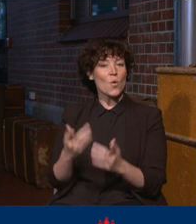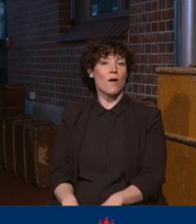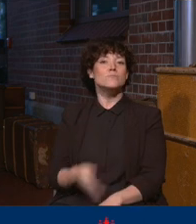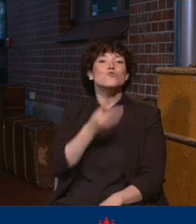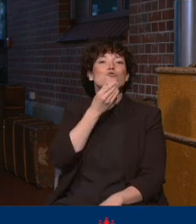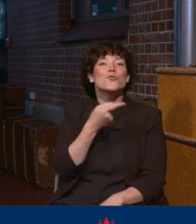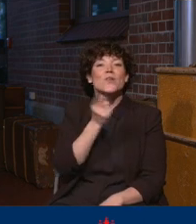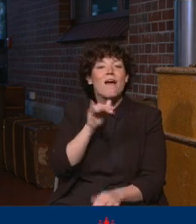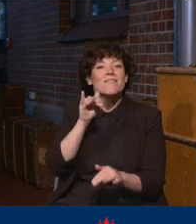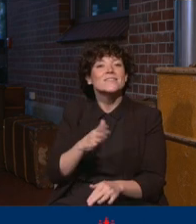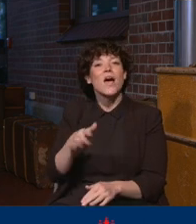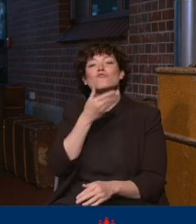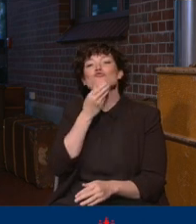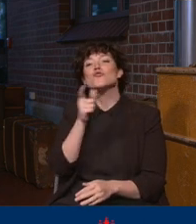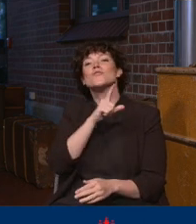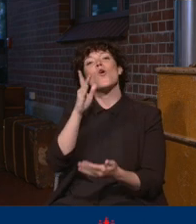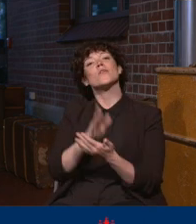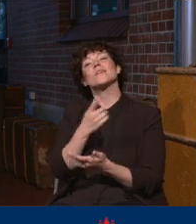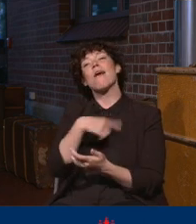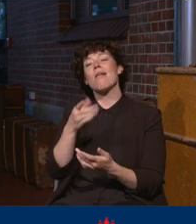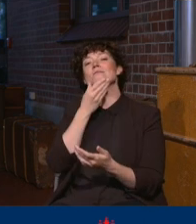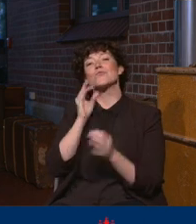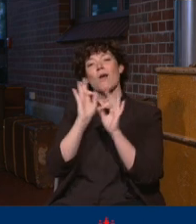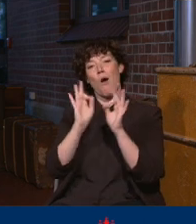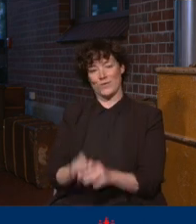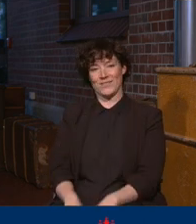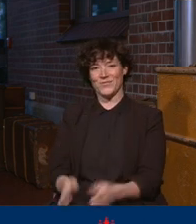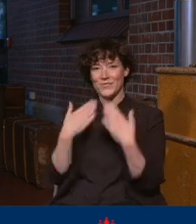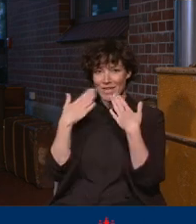noch ein schönes wochenende kommen sie gut nach hause danke